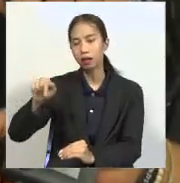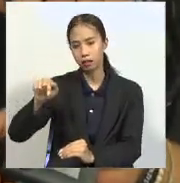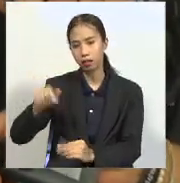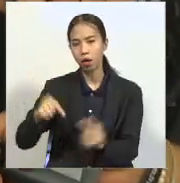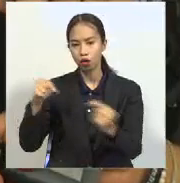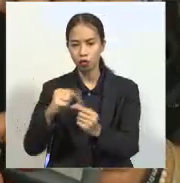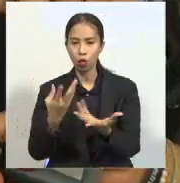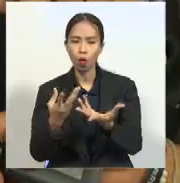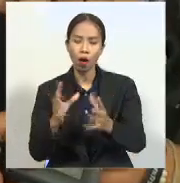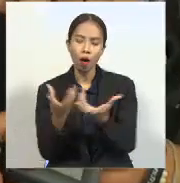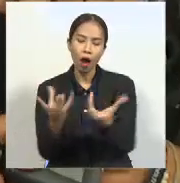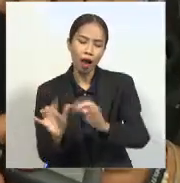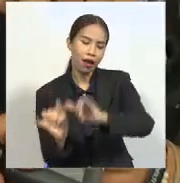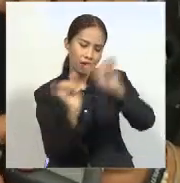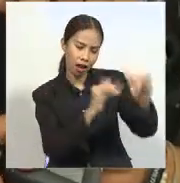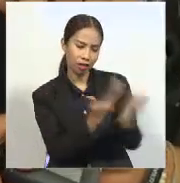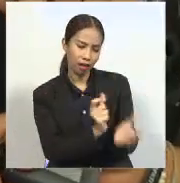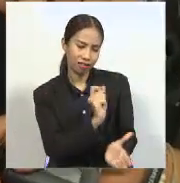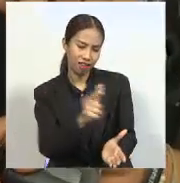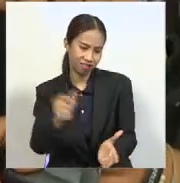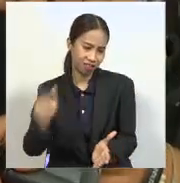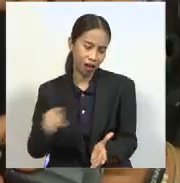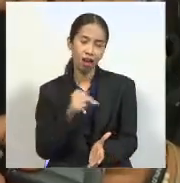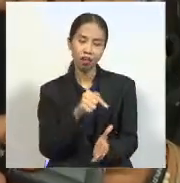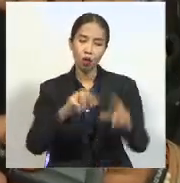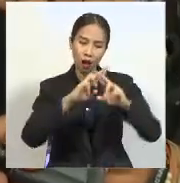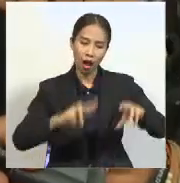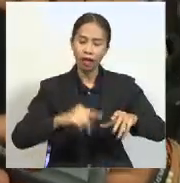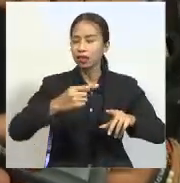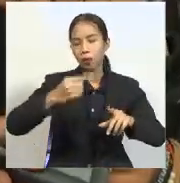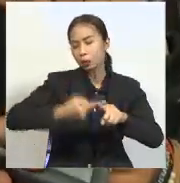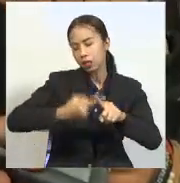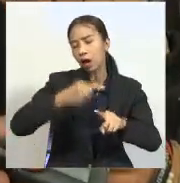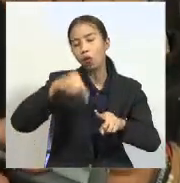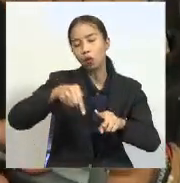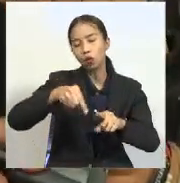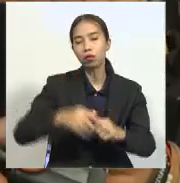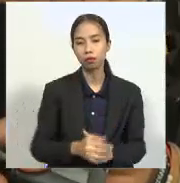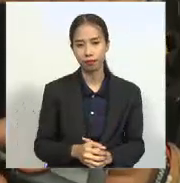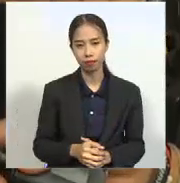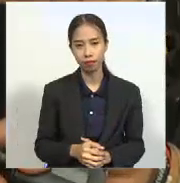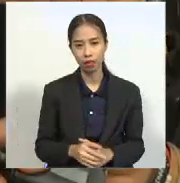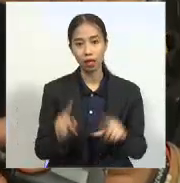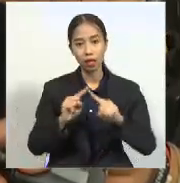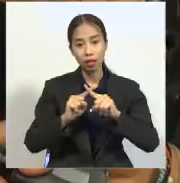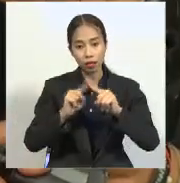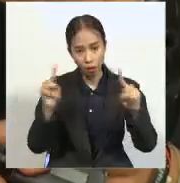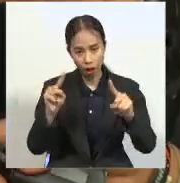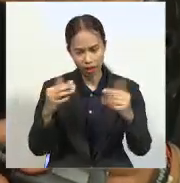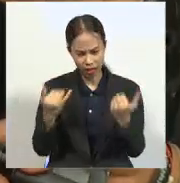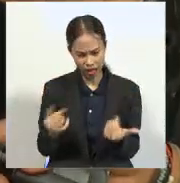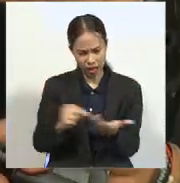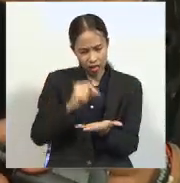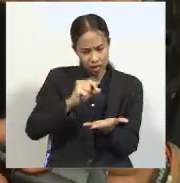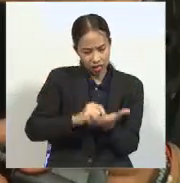รคืนหรือย้ายไม่ว่าจะเป็นผู้บุกรุกหรือผู้มีสิทธิ์หรือผู้อยู่อาศัยเดิมแต่2สัญญาในว